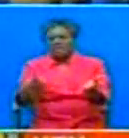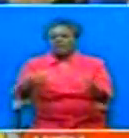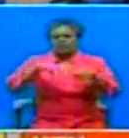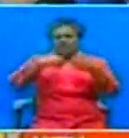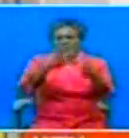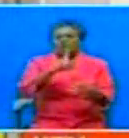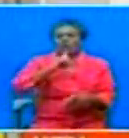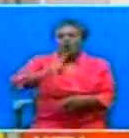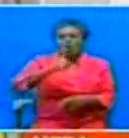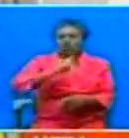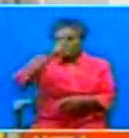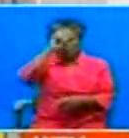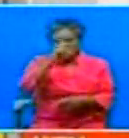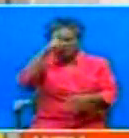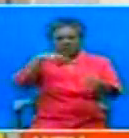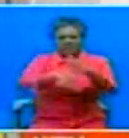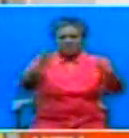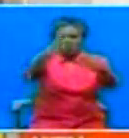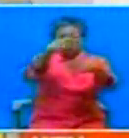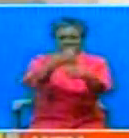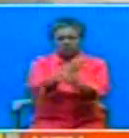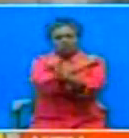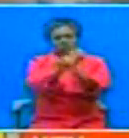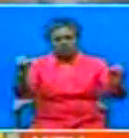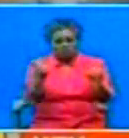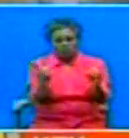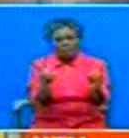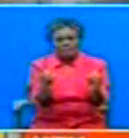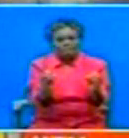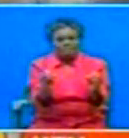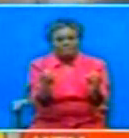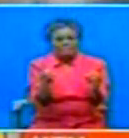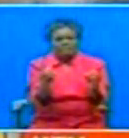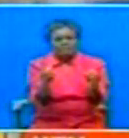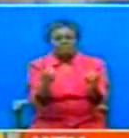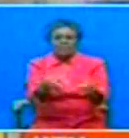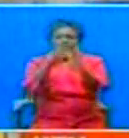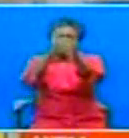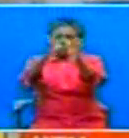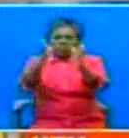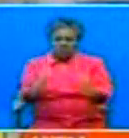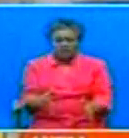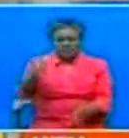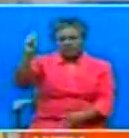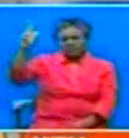tukipewa unyokali ya kutoingia kwenye kampuni hii ya China Bridge Road. Elvis Kosgei, KTN Leo.